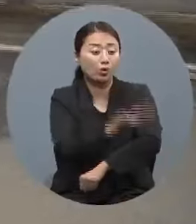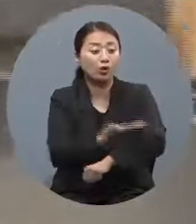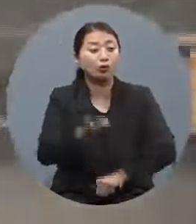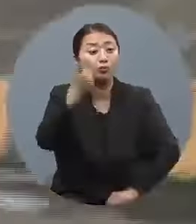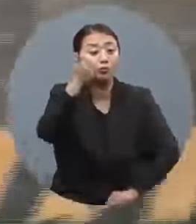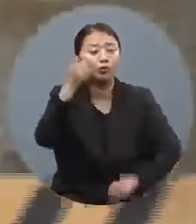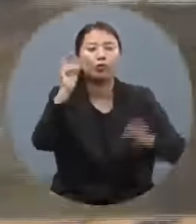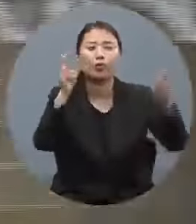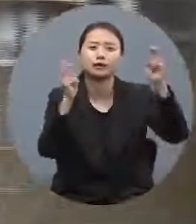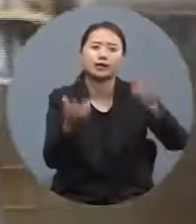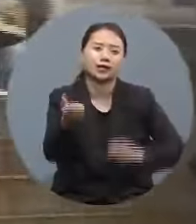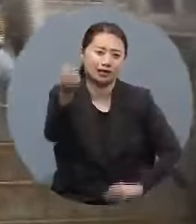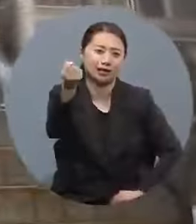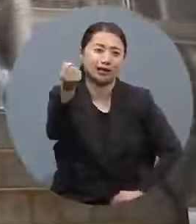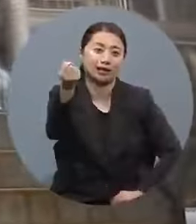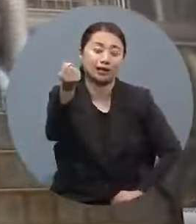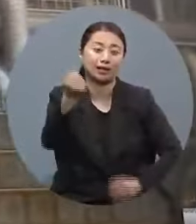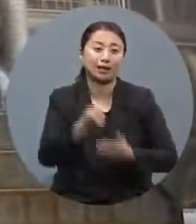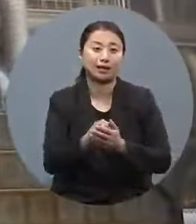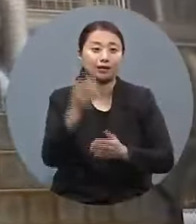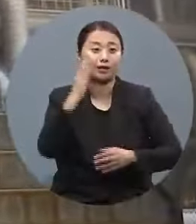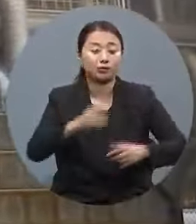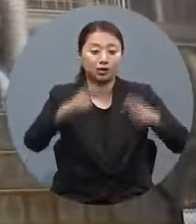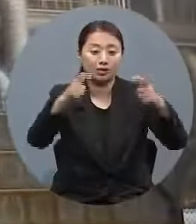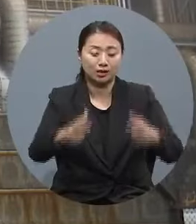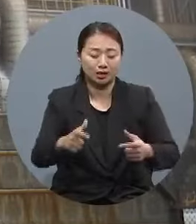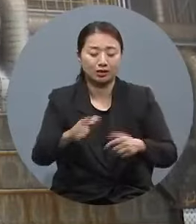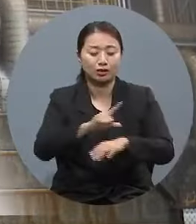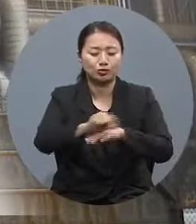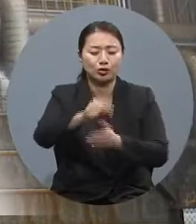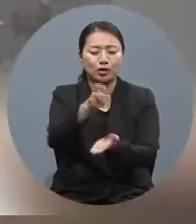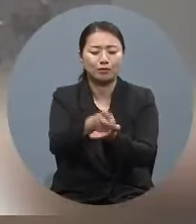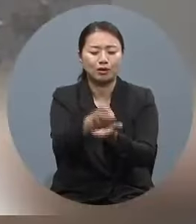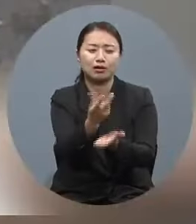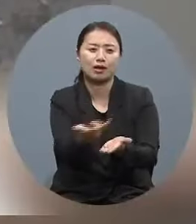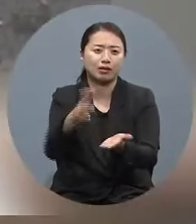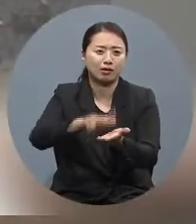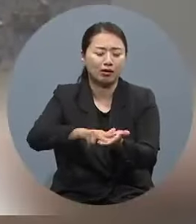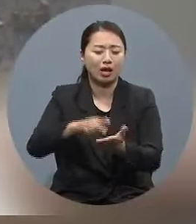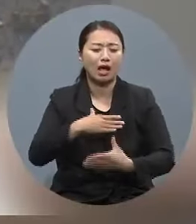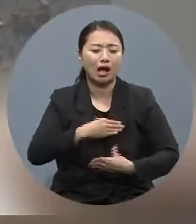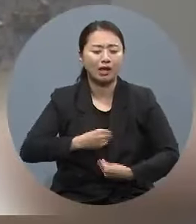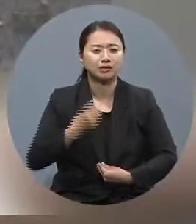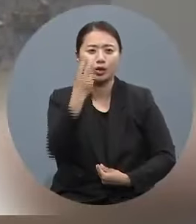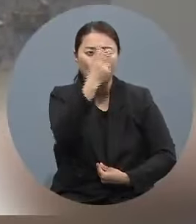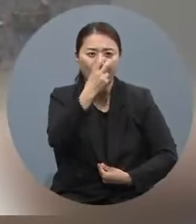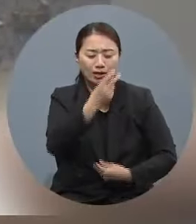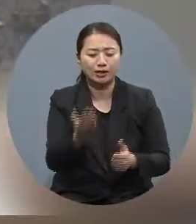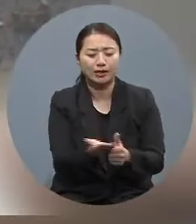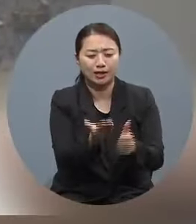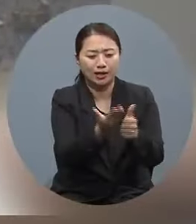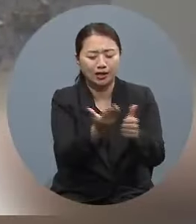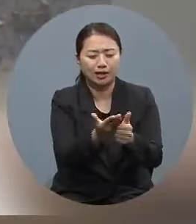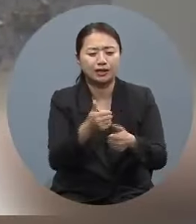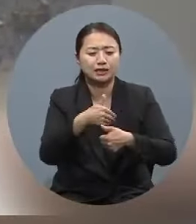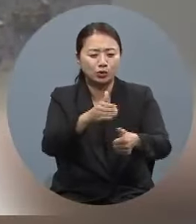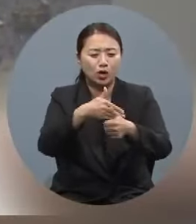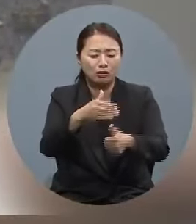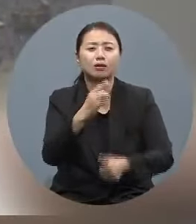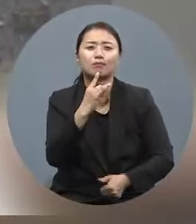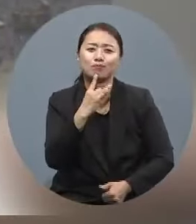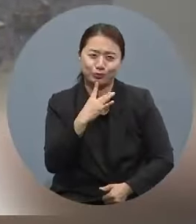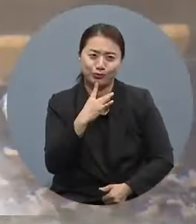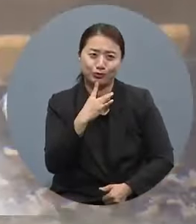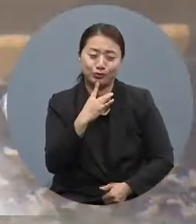전적으로 기업에게 있다는 겁니다. 울산시가 뒤늦게 조례를 제정했지만 안전관리 인력 양성이나 안전교육을 지원할 수만 있을